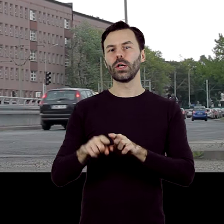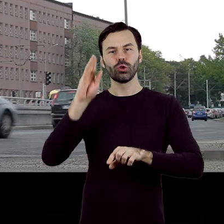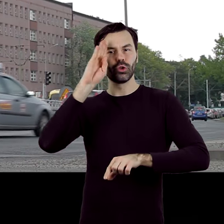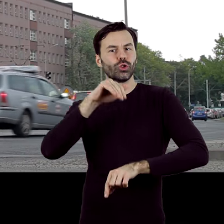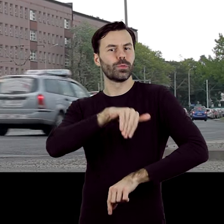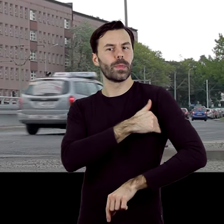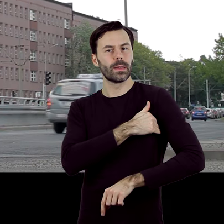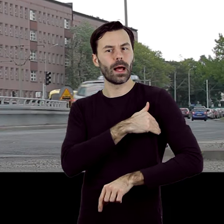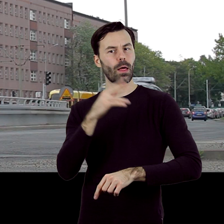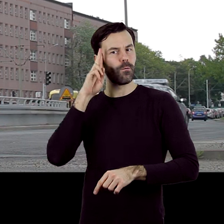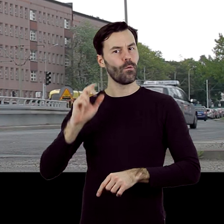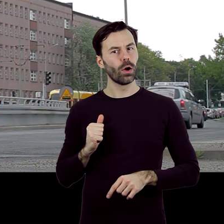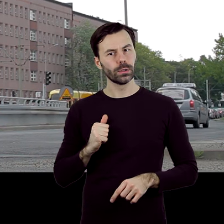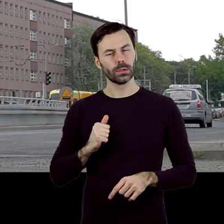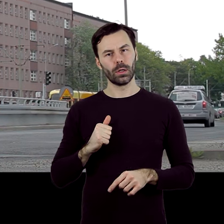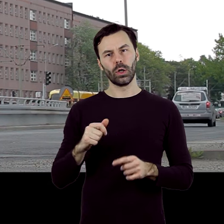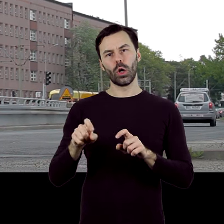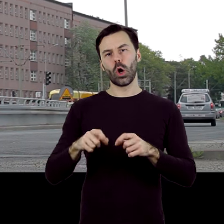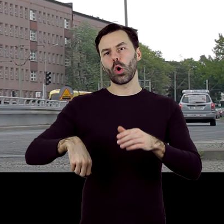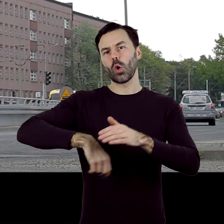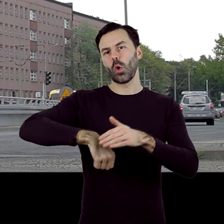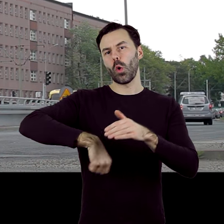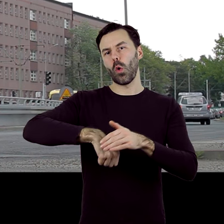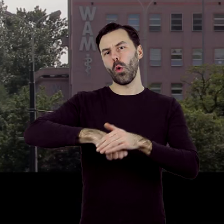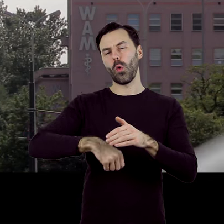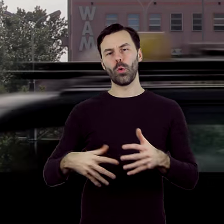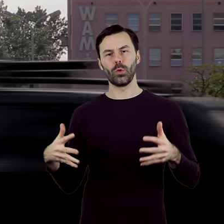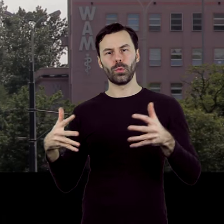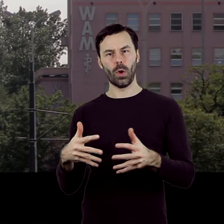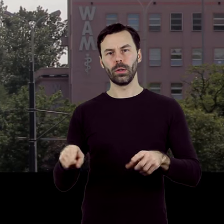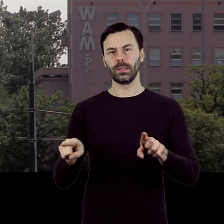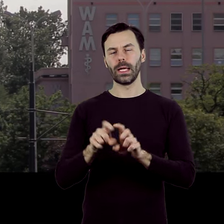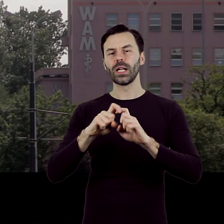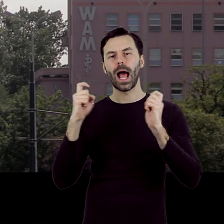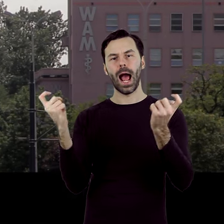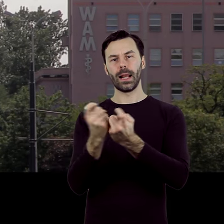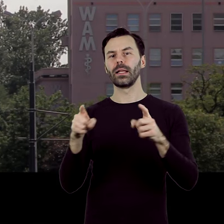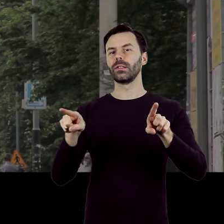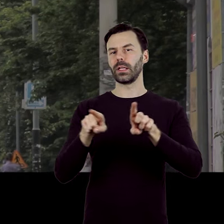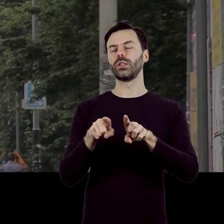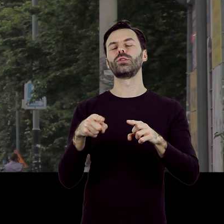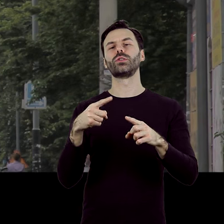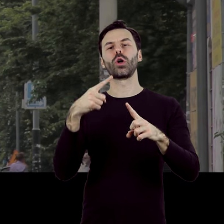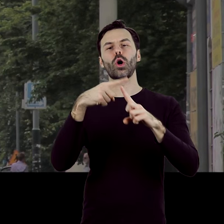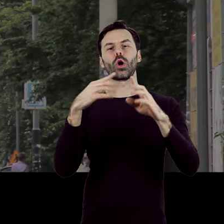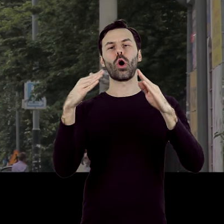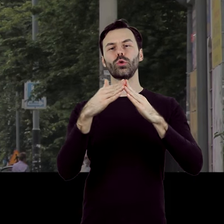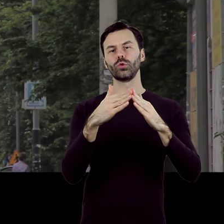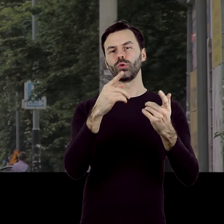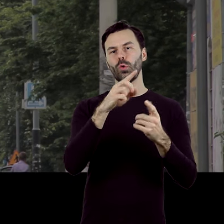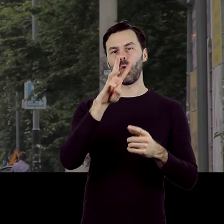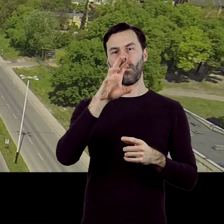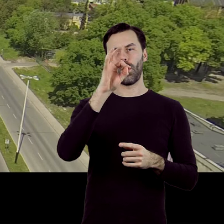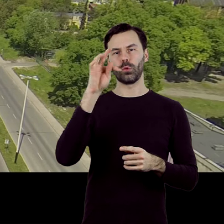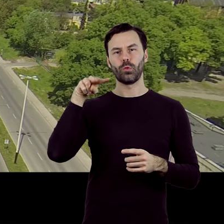wojskowy, stadion garnizonowego klubu sportowego, hala sportowa oraz kościół Wotum za cud nad Wisłą,